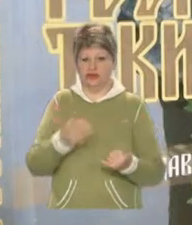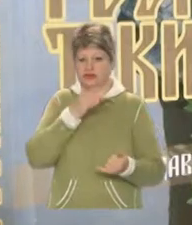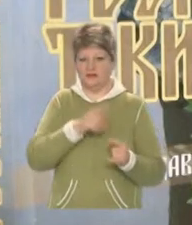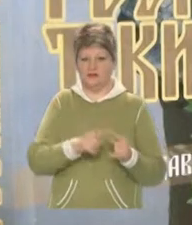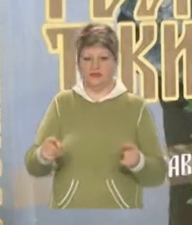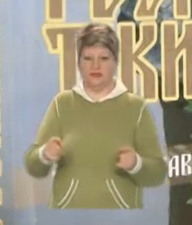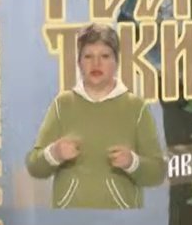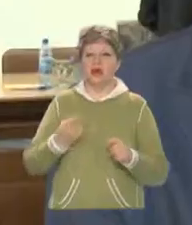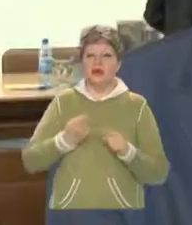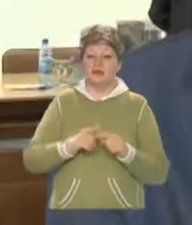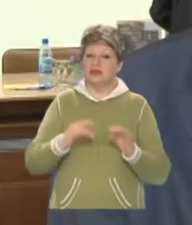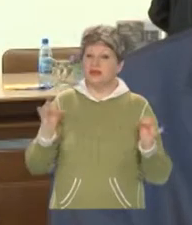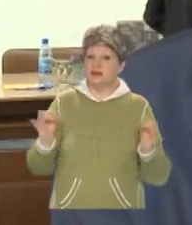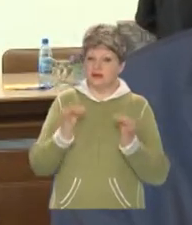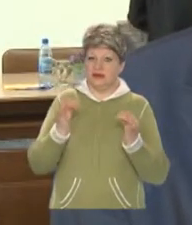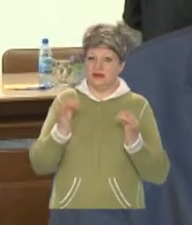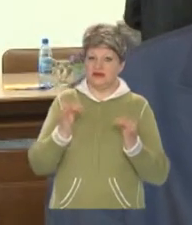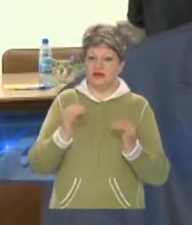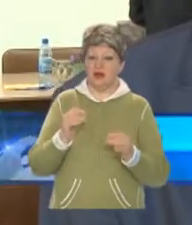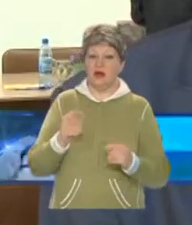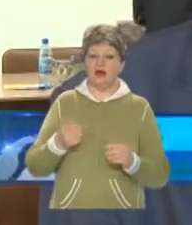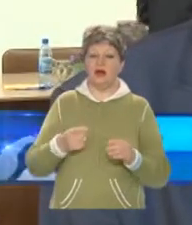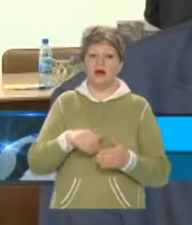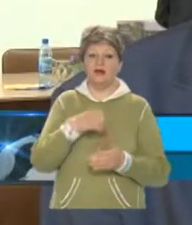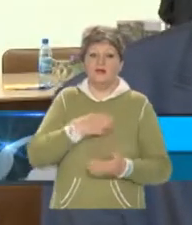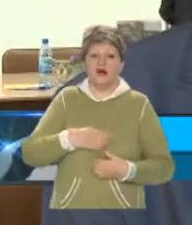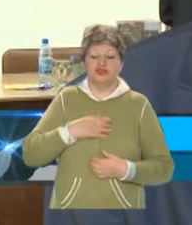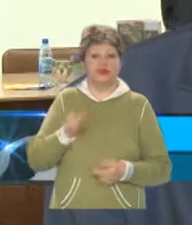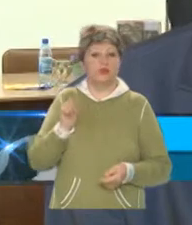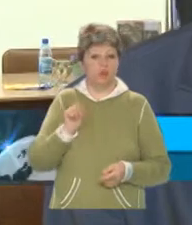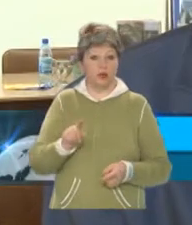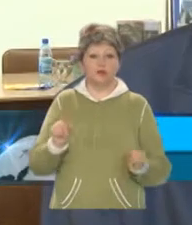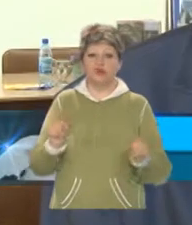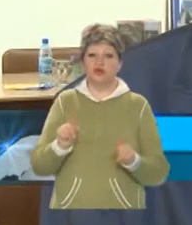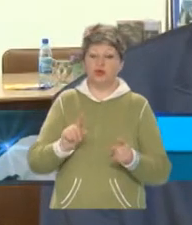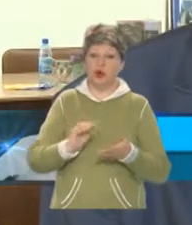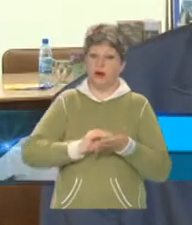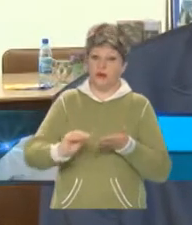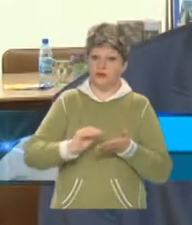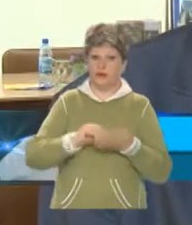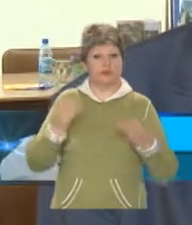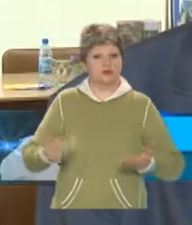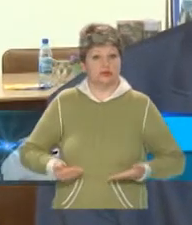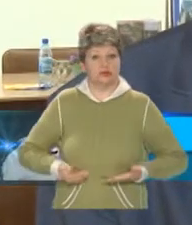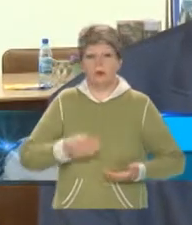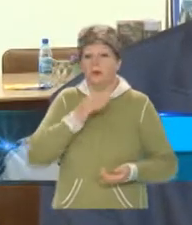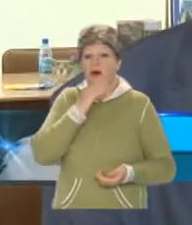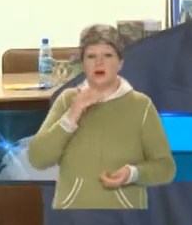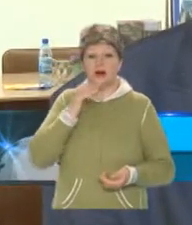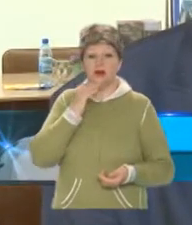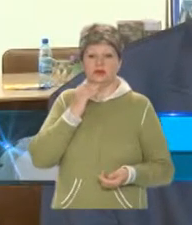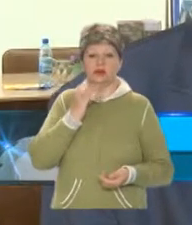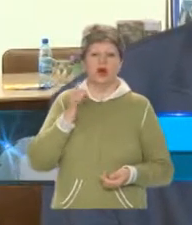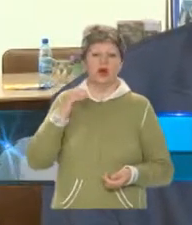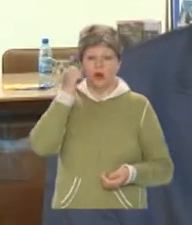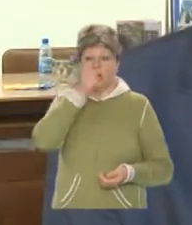така краєзнавча полягає в тому, що автор, проживаючи вже багато років у Звенигородці, це